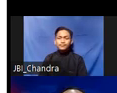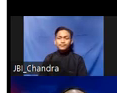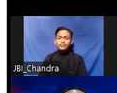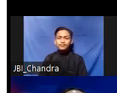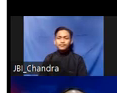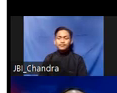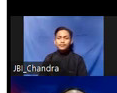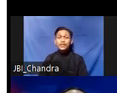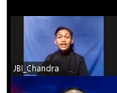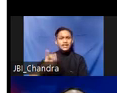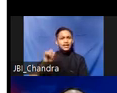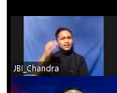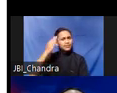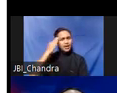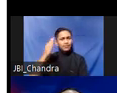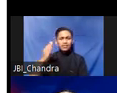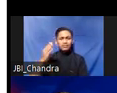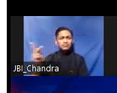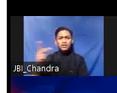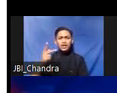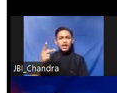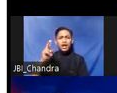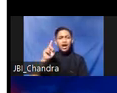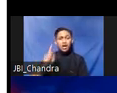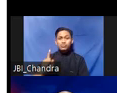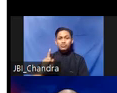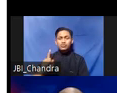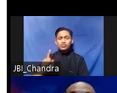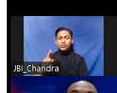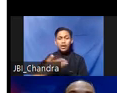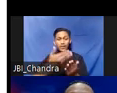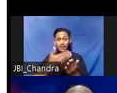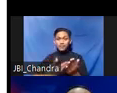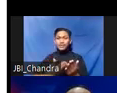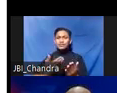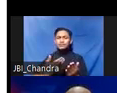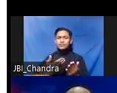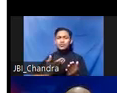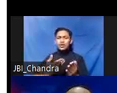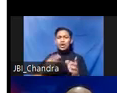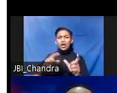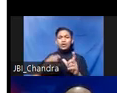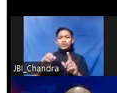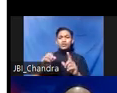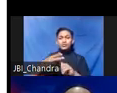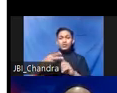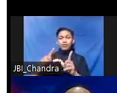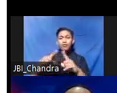jadi Mengapa kita perlu menggunakan manajemen referensi software yang pertama itu menghemat waktu karena